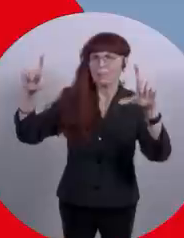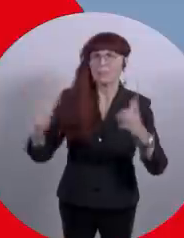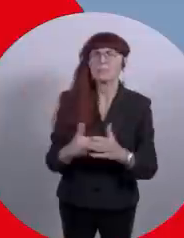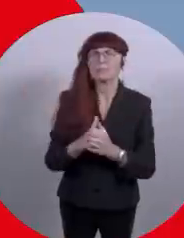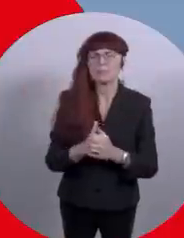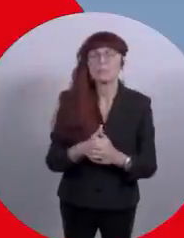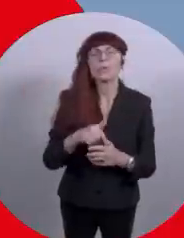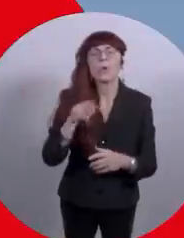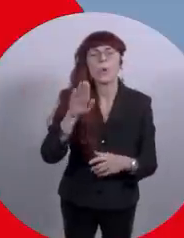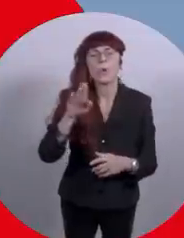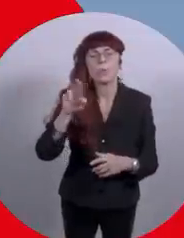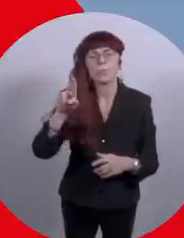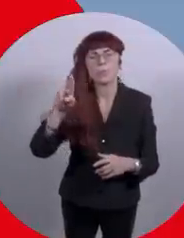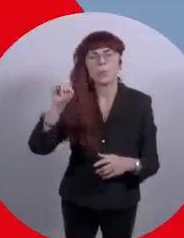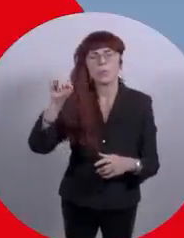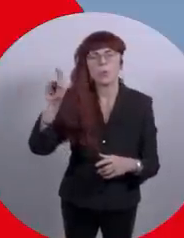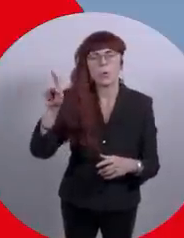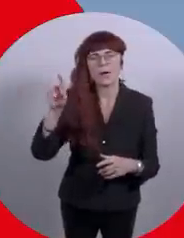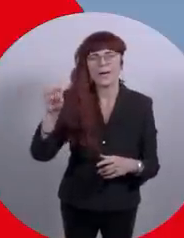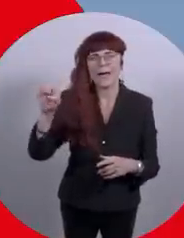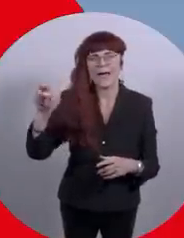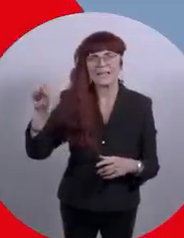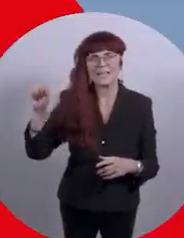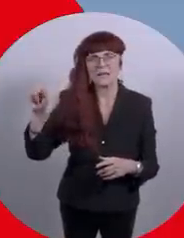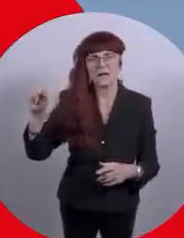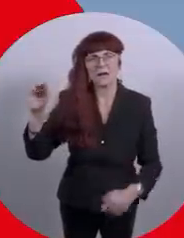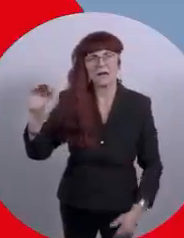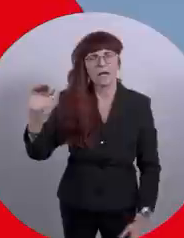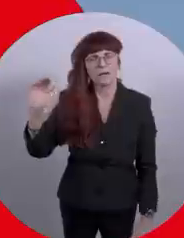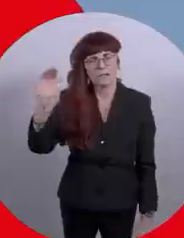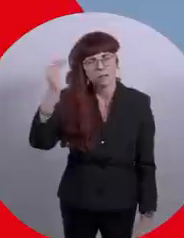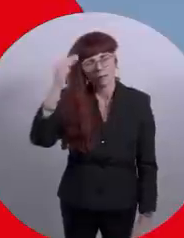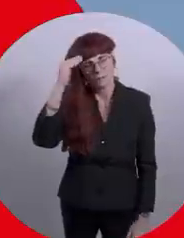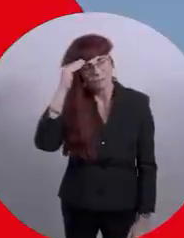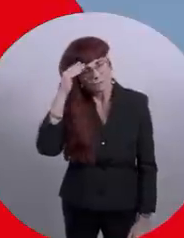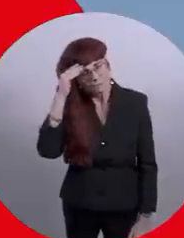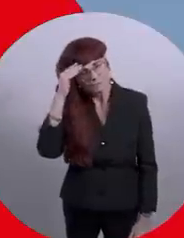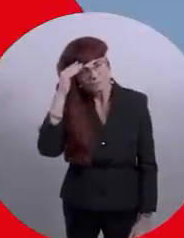nachdenken die rechte Hand an den Kopf fassend